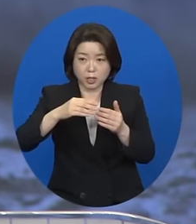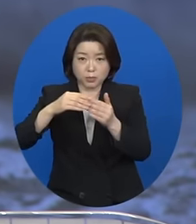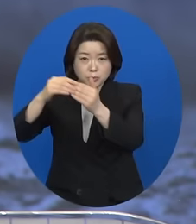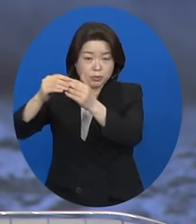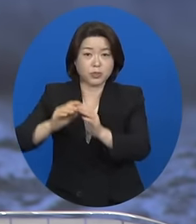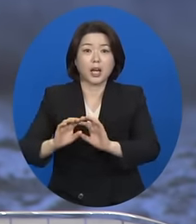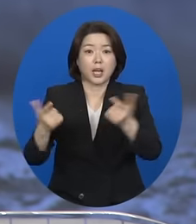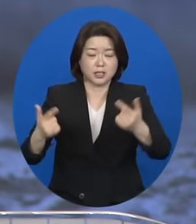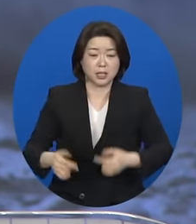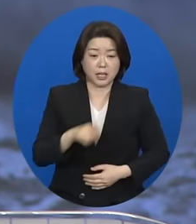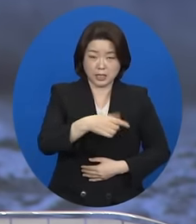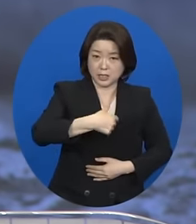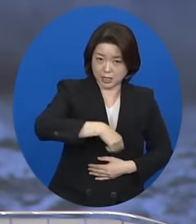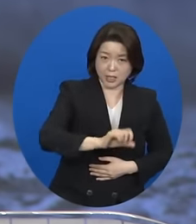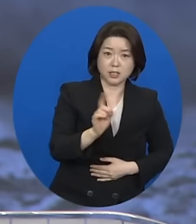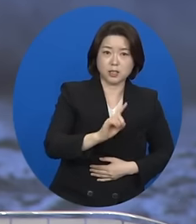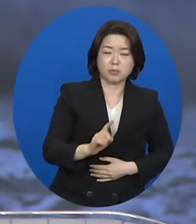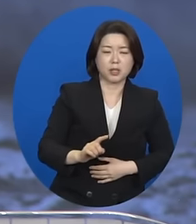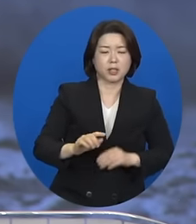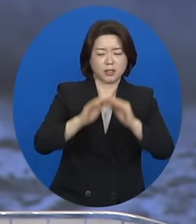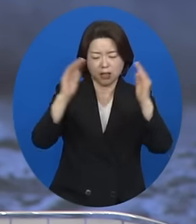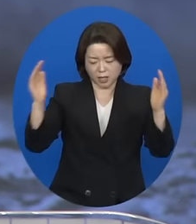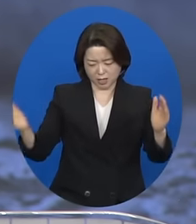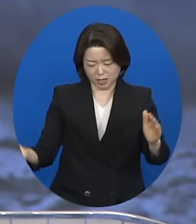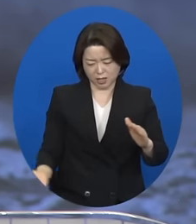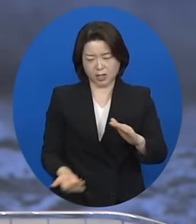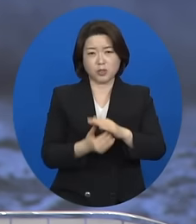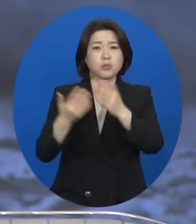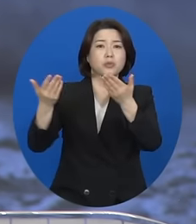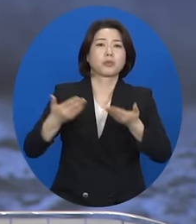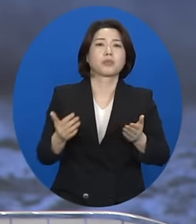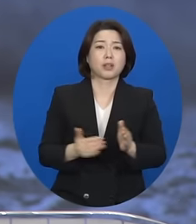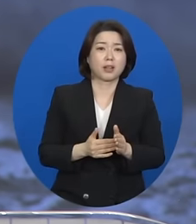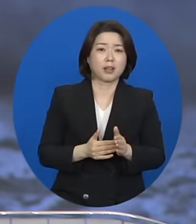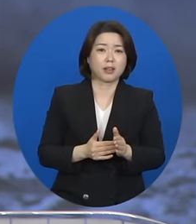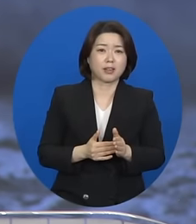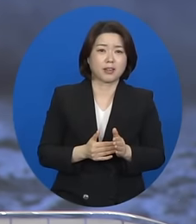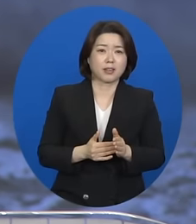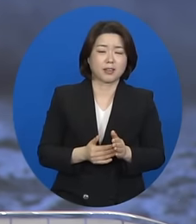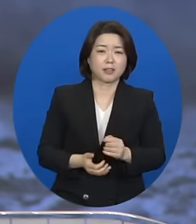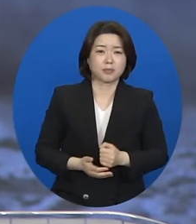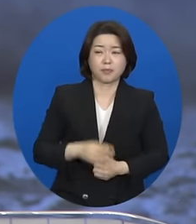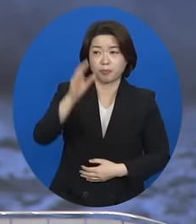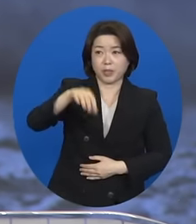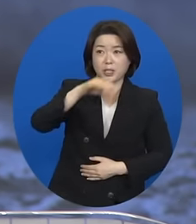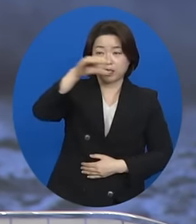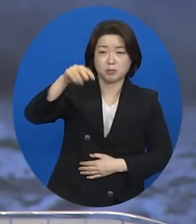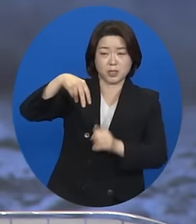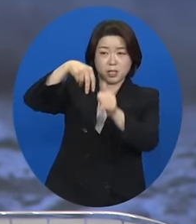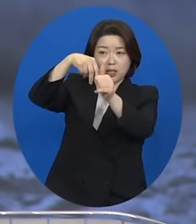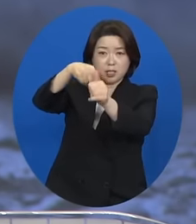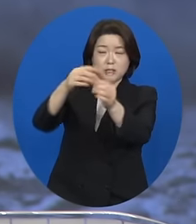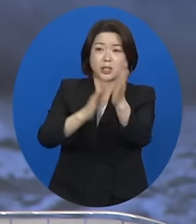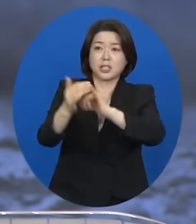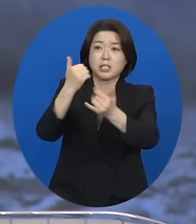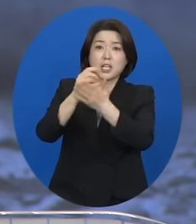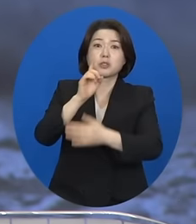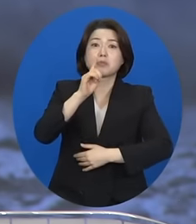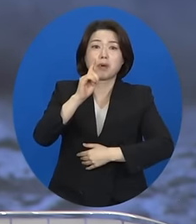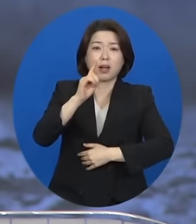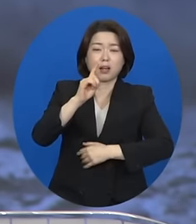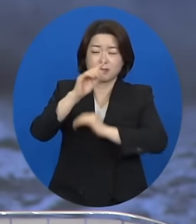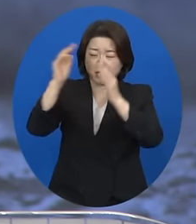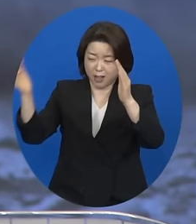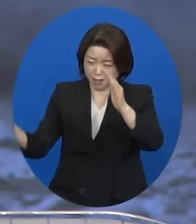하셨냐면이 아들이 다 이루었어요 십자가에서 하셨던 그 예수님의 말씀 다